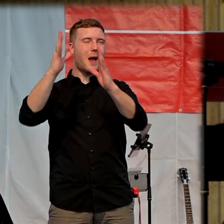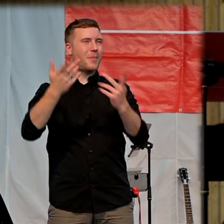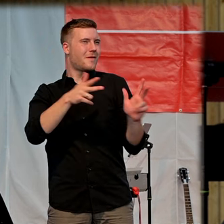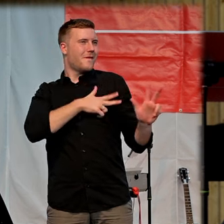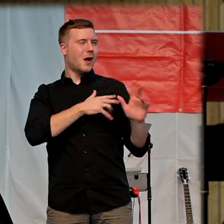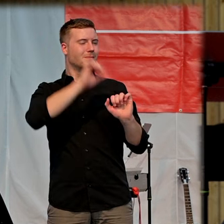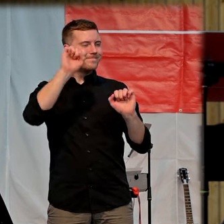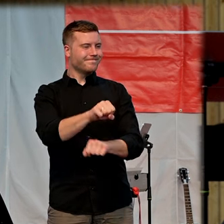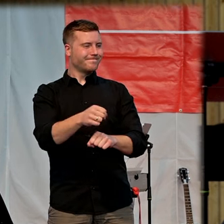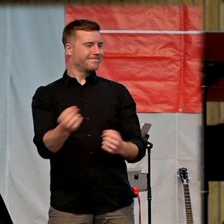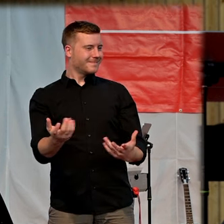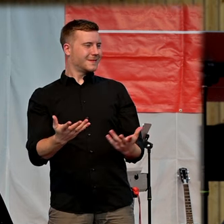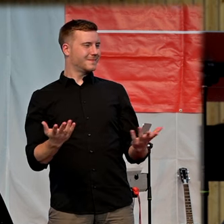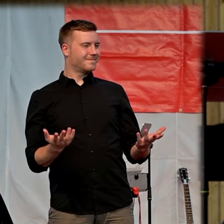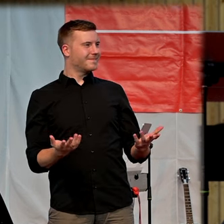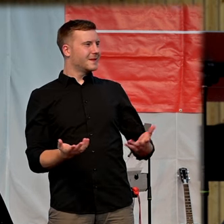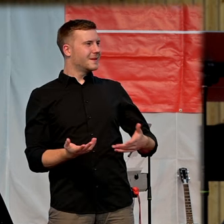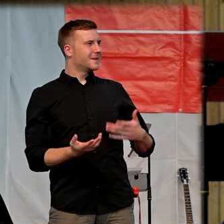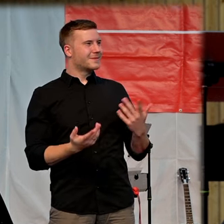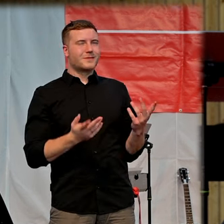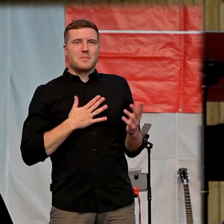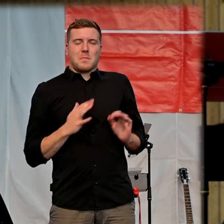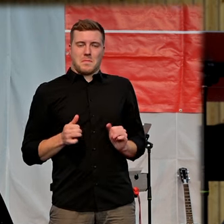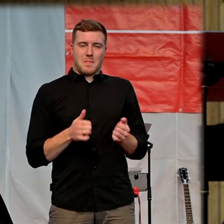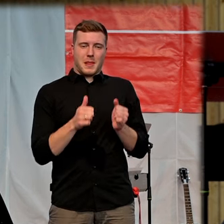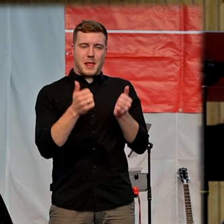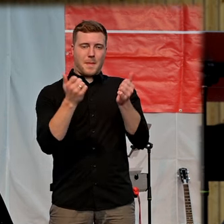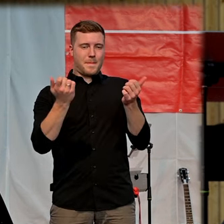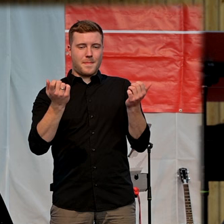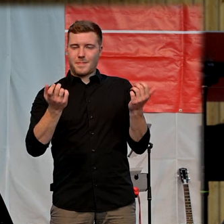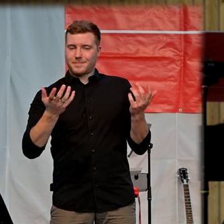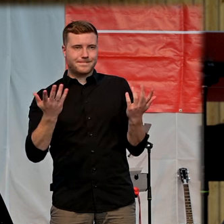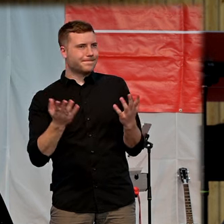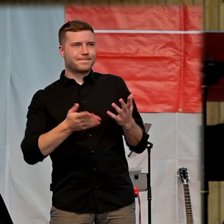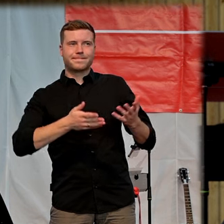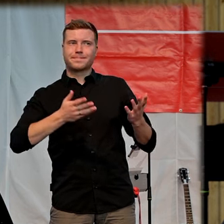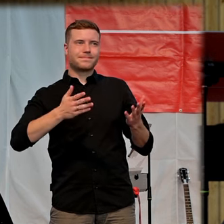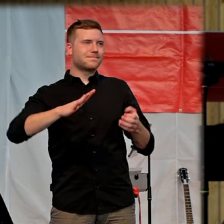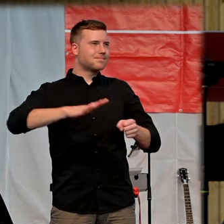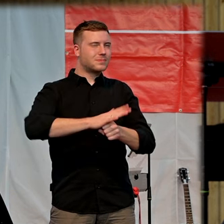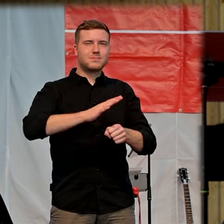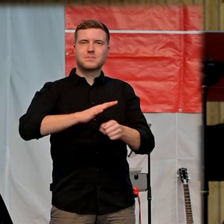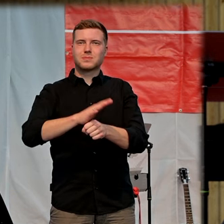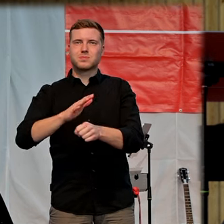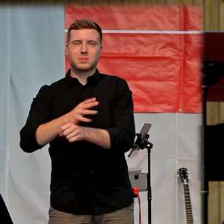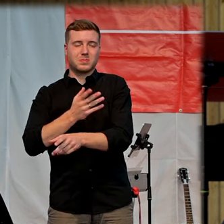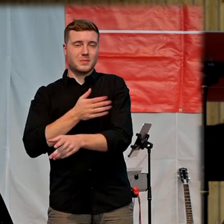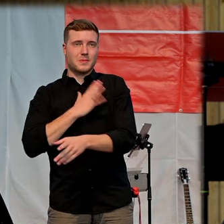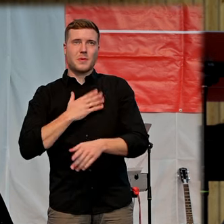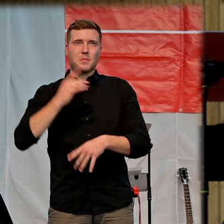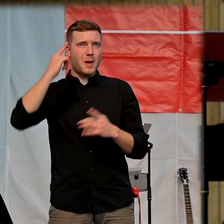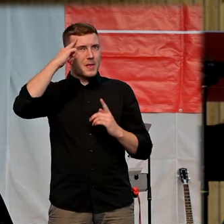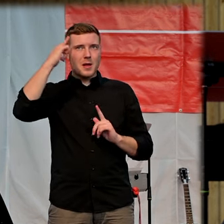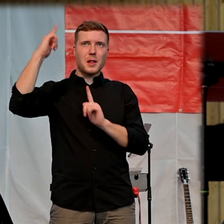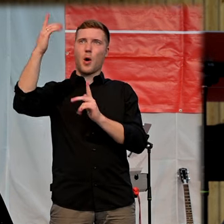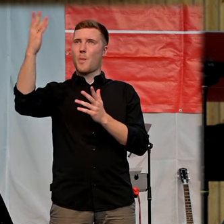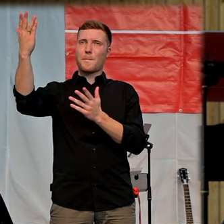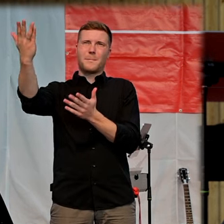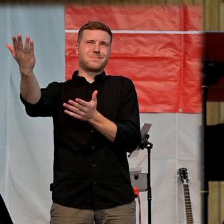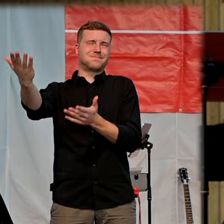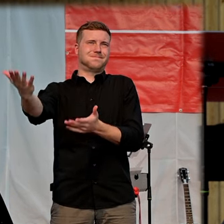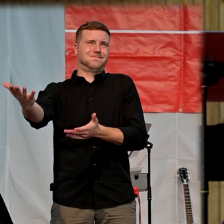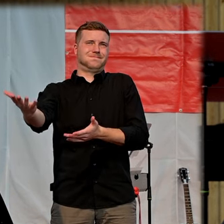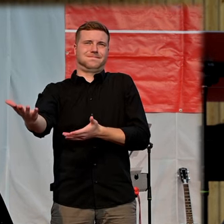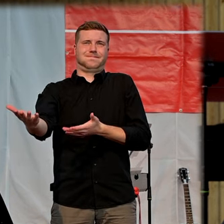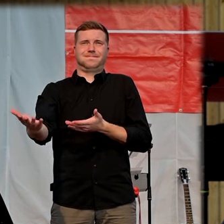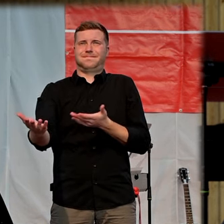tragende Systeme dieses Lebens wegbrechen? Wie ist das mit meinem Glauben dann? Die